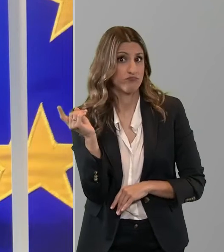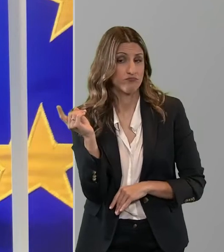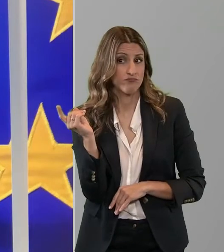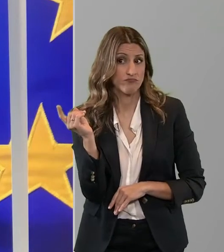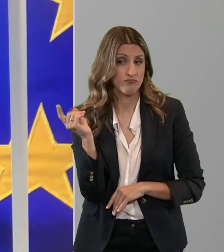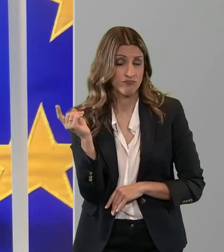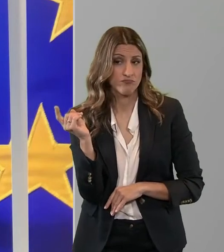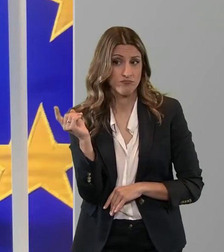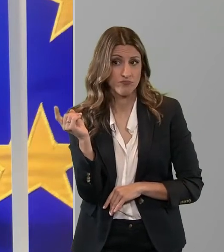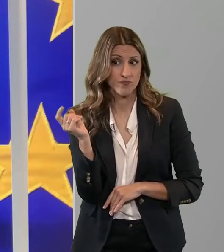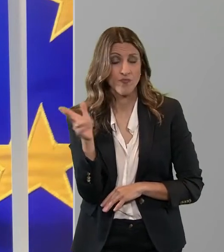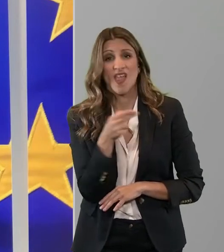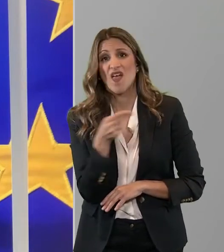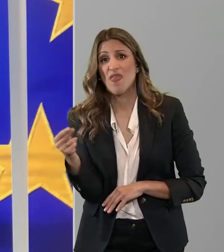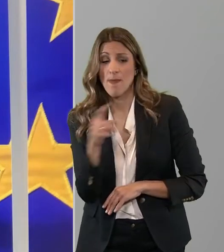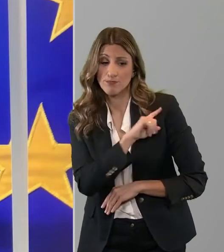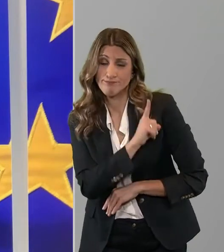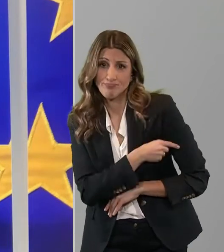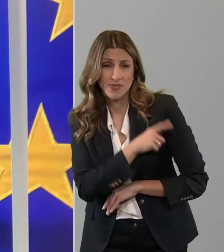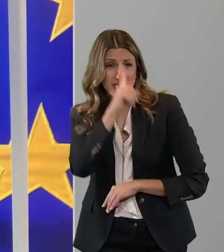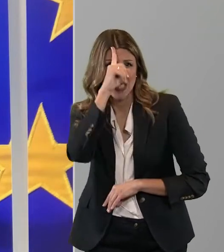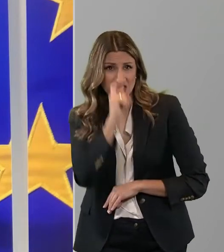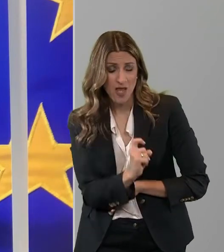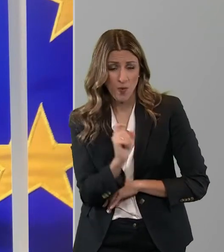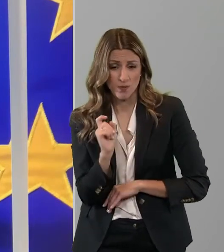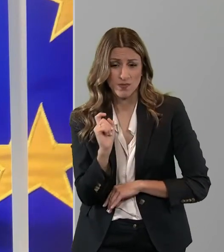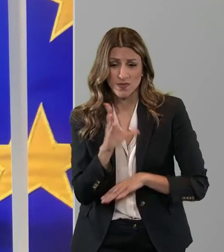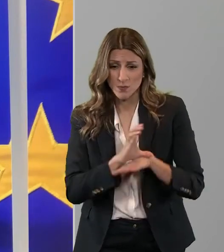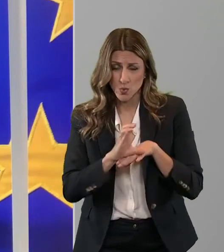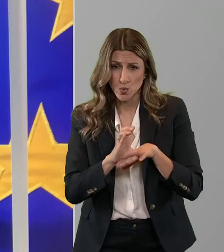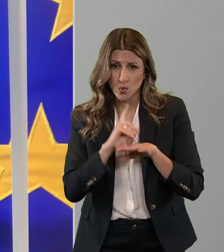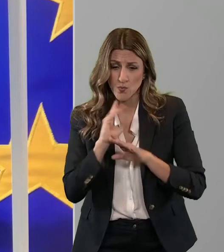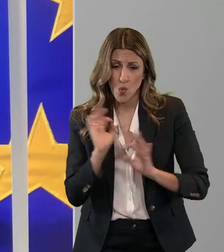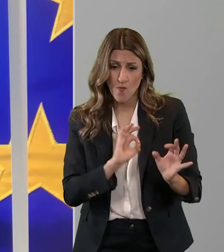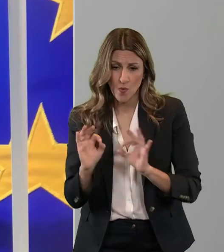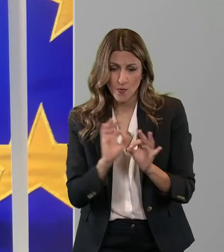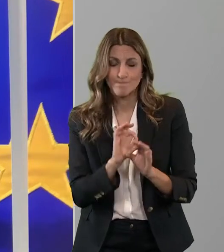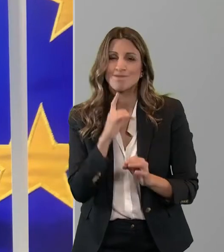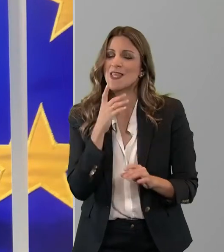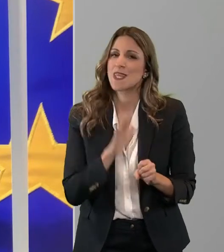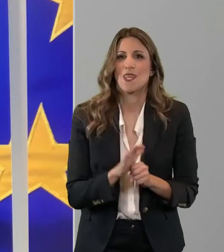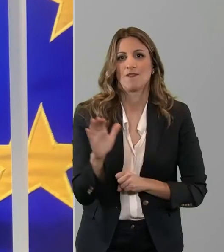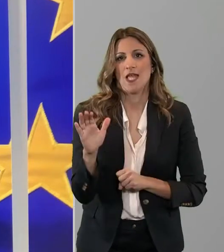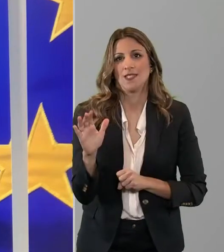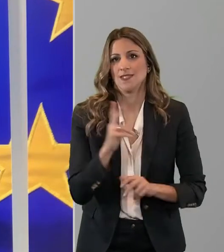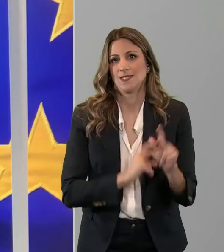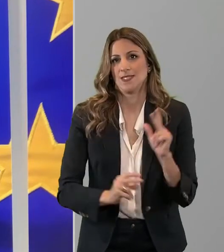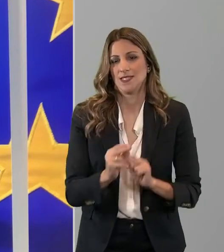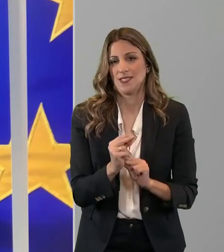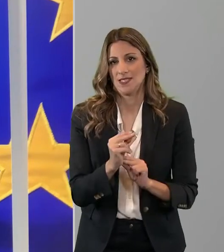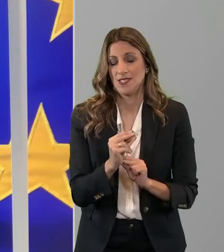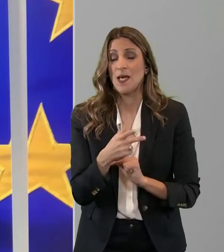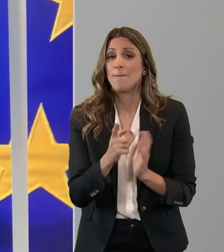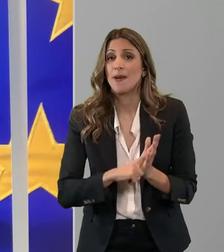από μόνο του το θέμα των δεξιοτήτων δεν είναι αρκετό όταν μιλάμε για προηγμένες δεξιότητες. Για